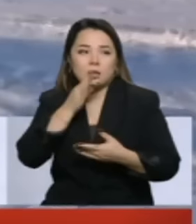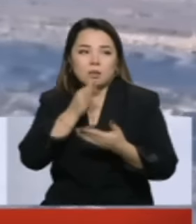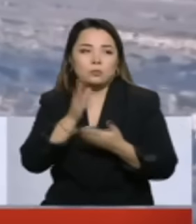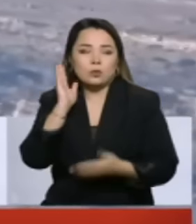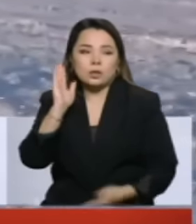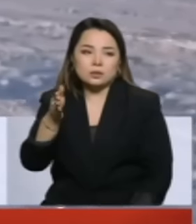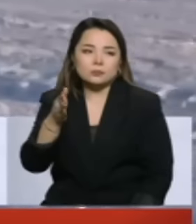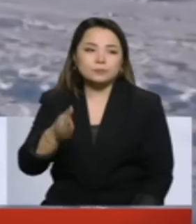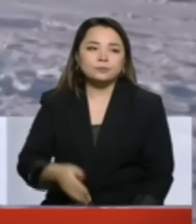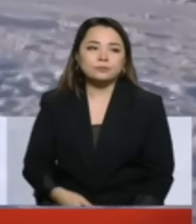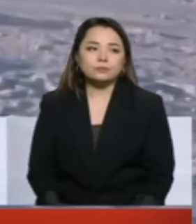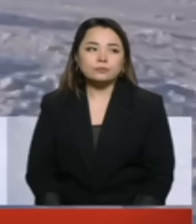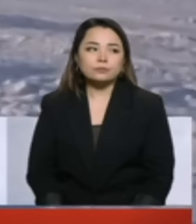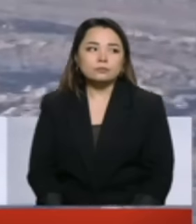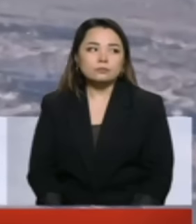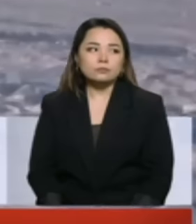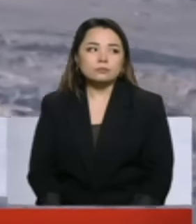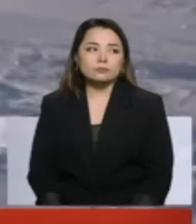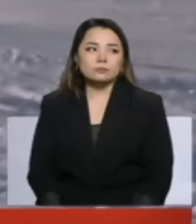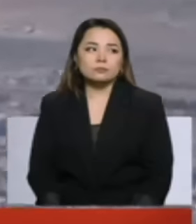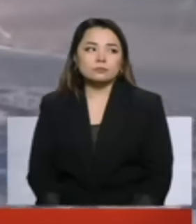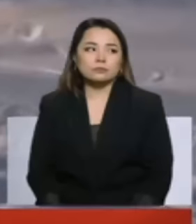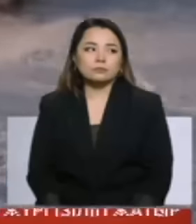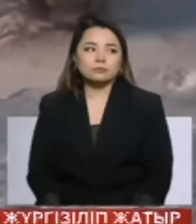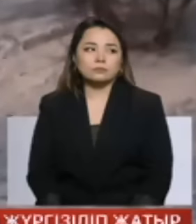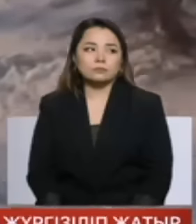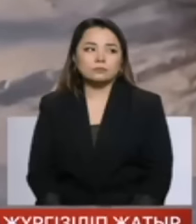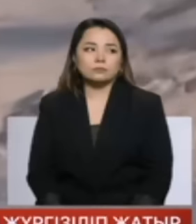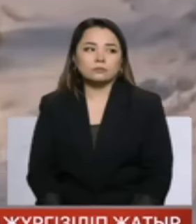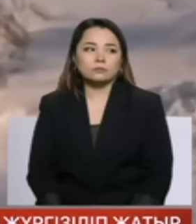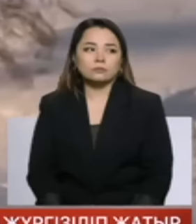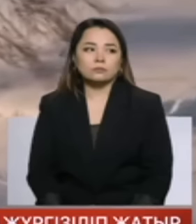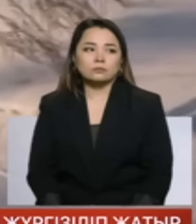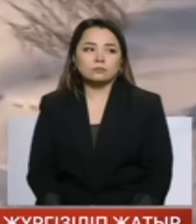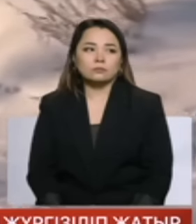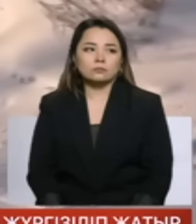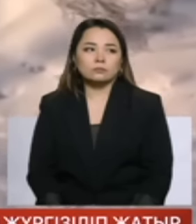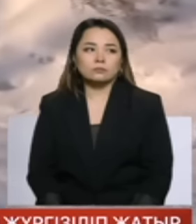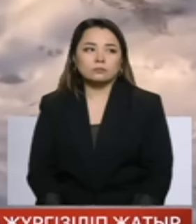мүмкін. Ардақ Мұратқызы, Қайырбек Ерболатұлы, Қазақстан ұлттық телеарнасы, Батыс Қазақстан облысы.